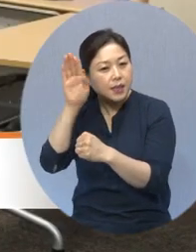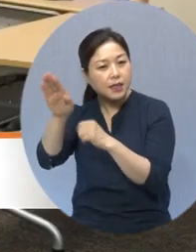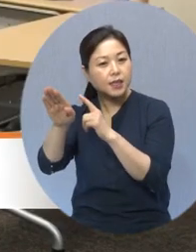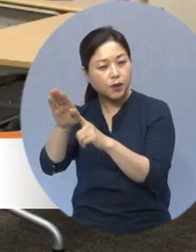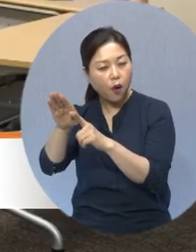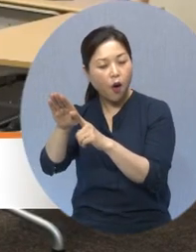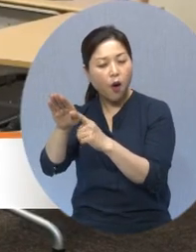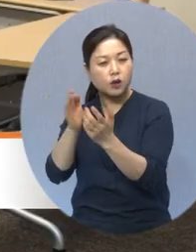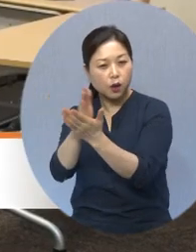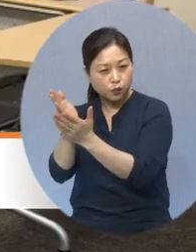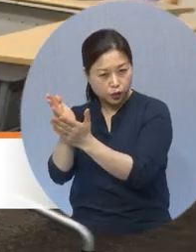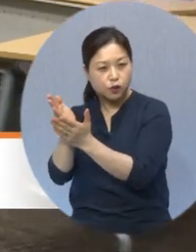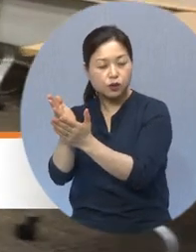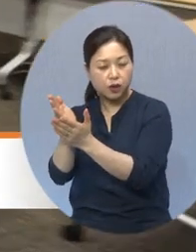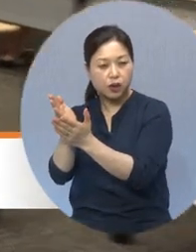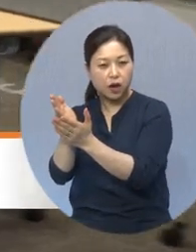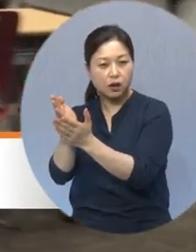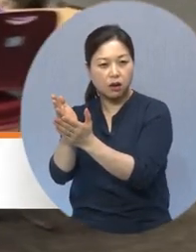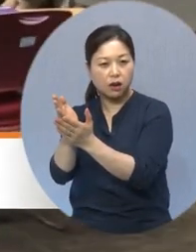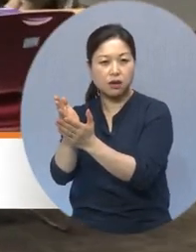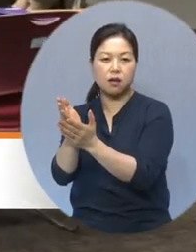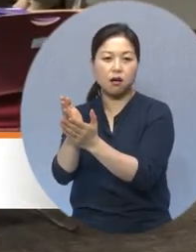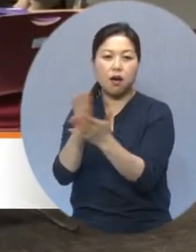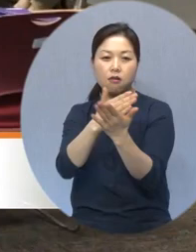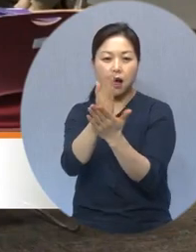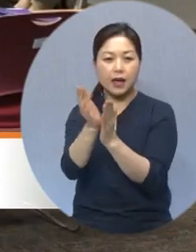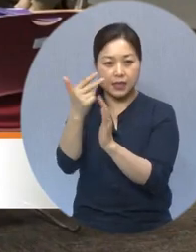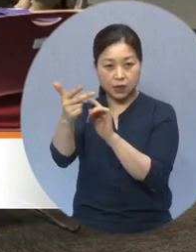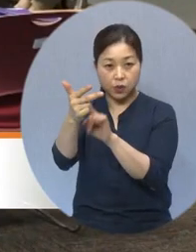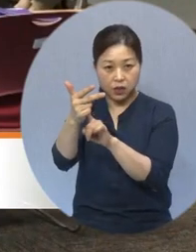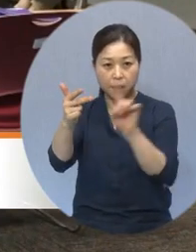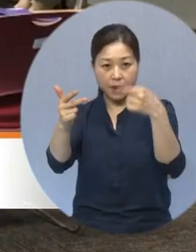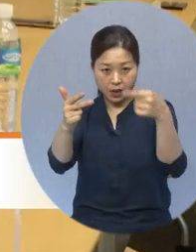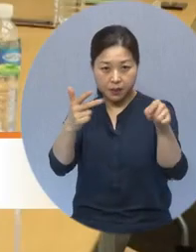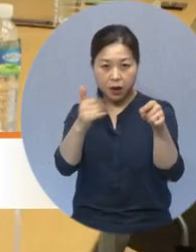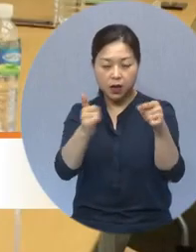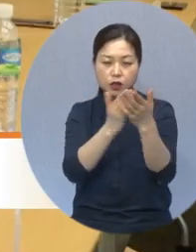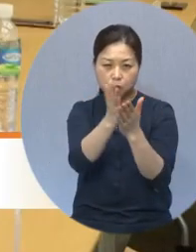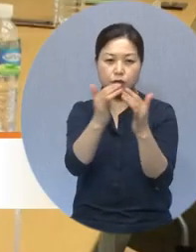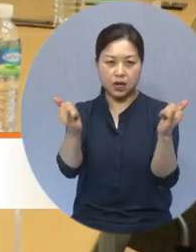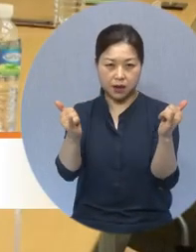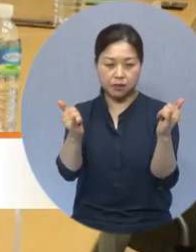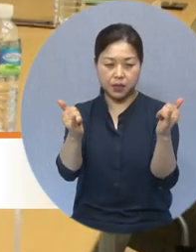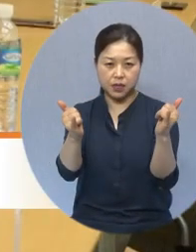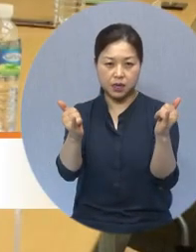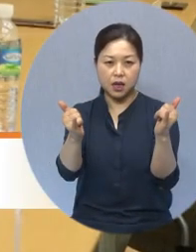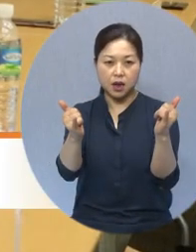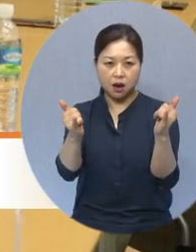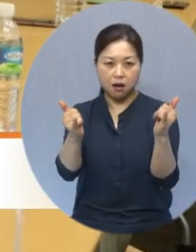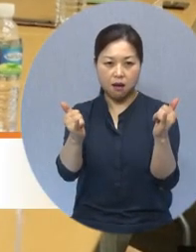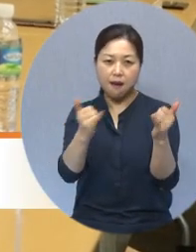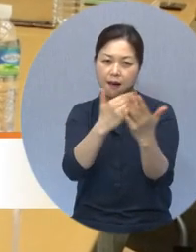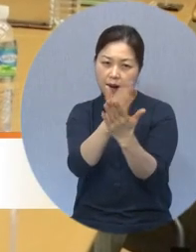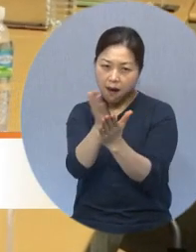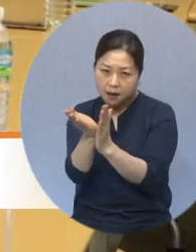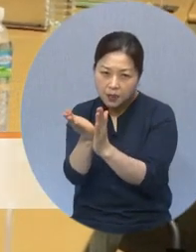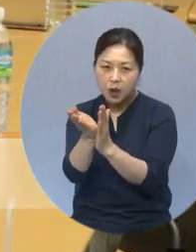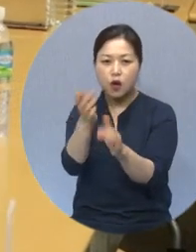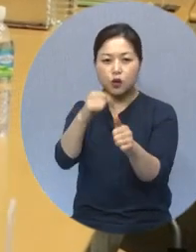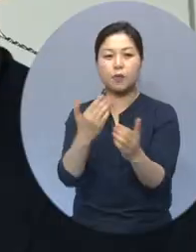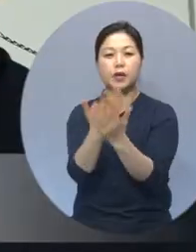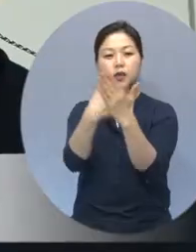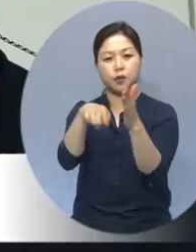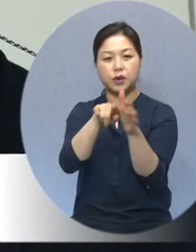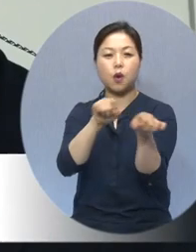모두 7개의 분과에서 101명의 전문위원들이 각 분야별 교육 발전을 위해 활동하게